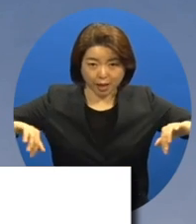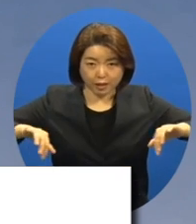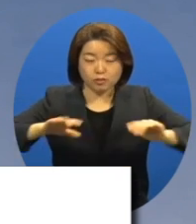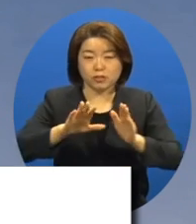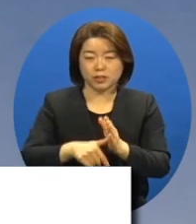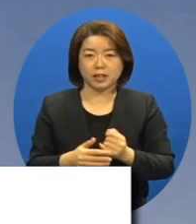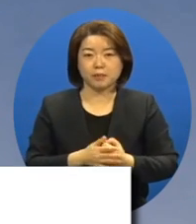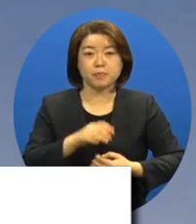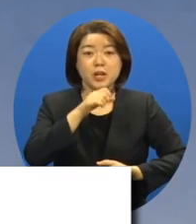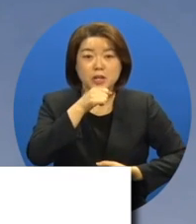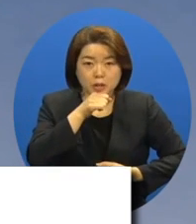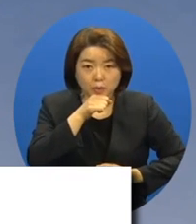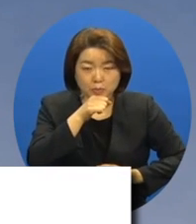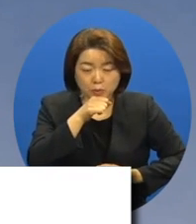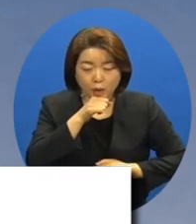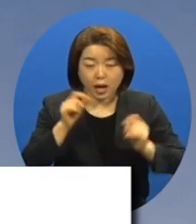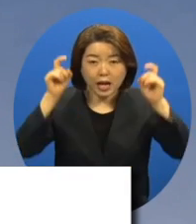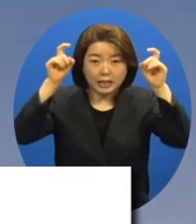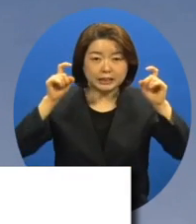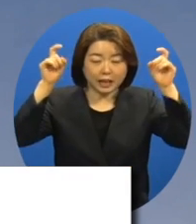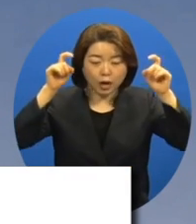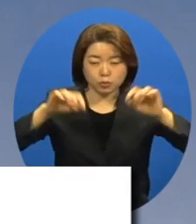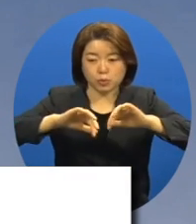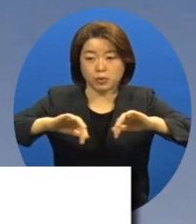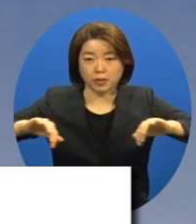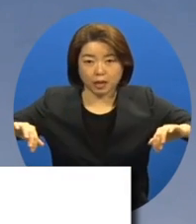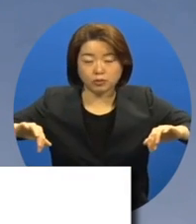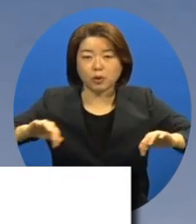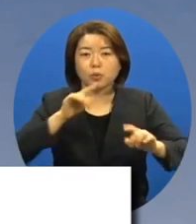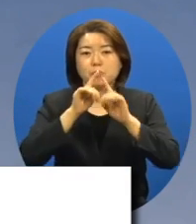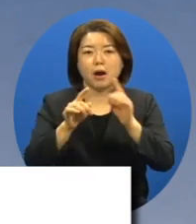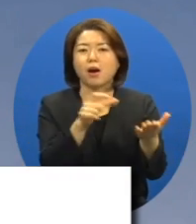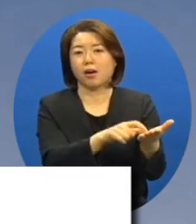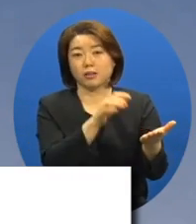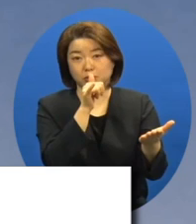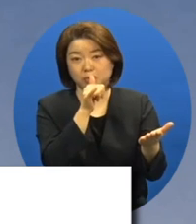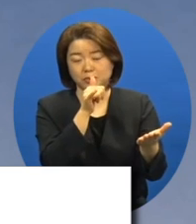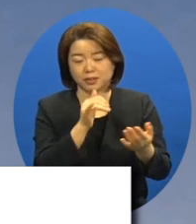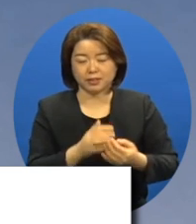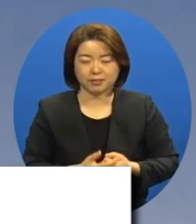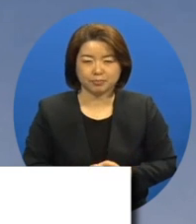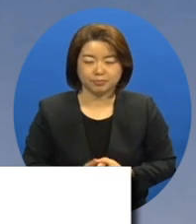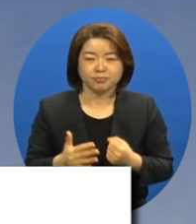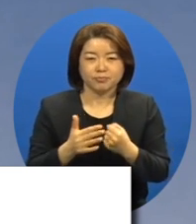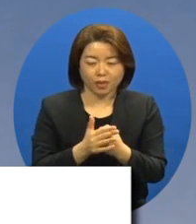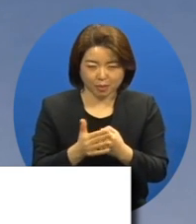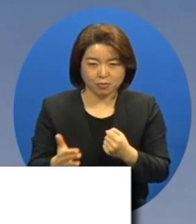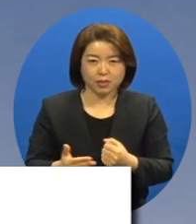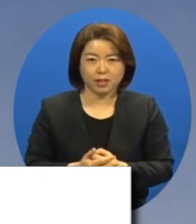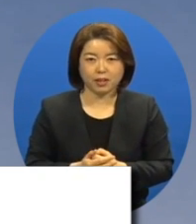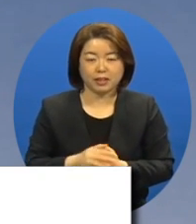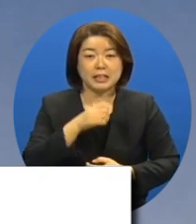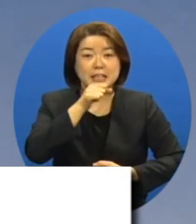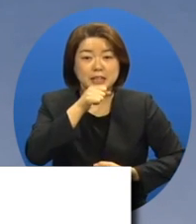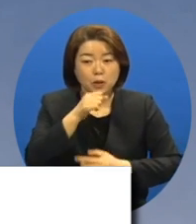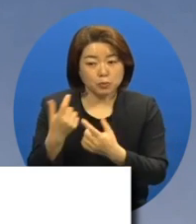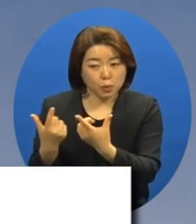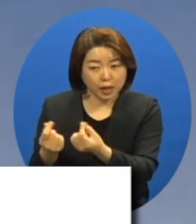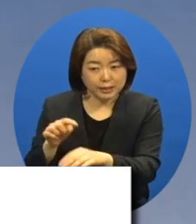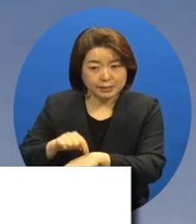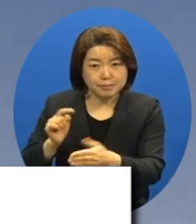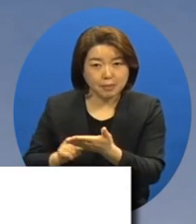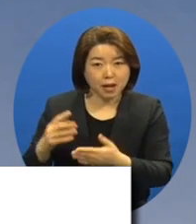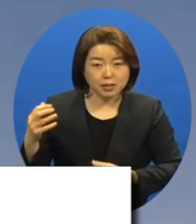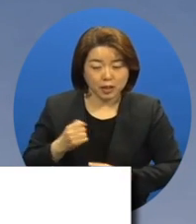염소와 양 5 로 나누어 진다 고 말씀하셨어요 그러니 염소 같은 마음을 가지고